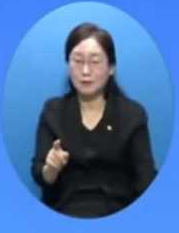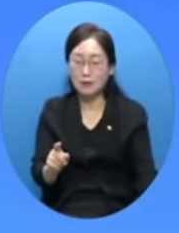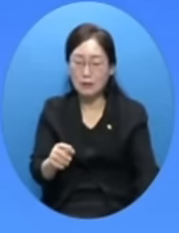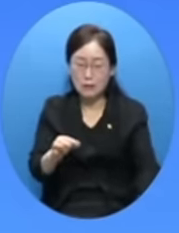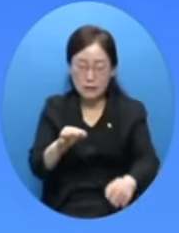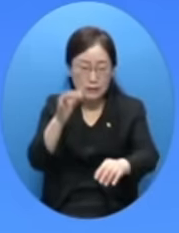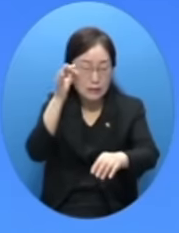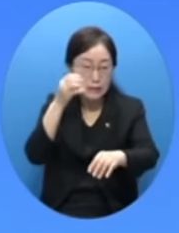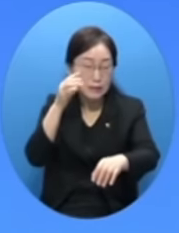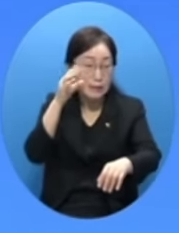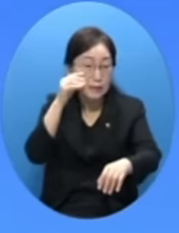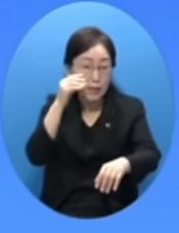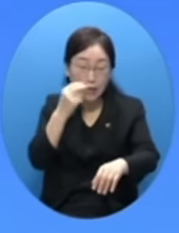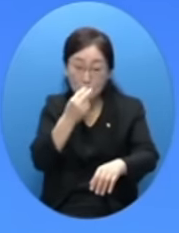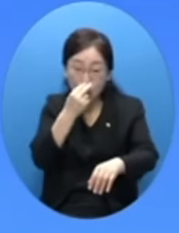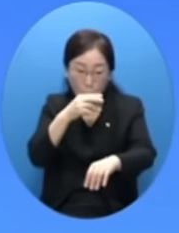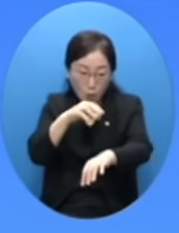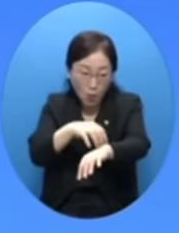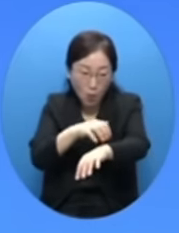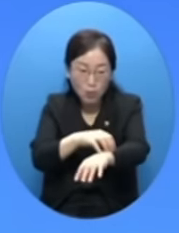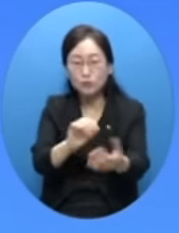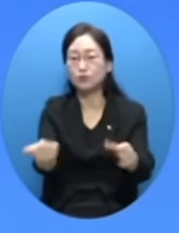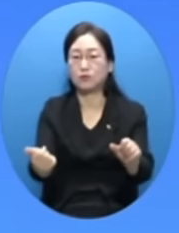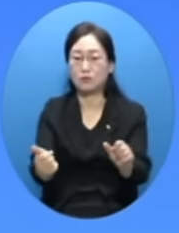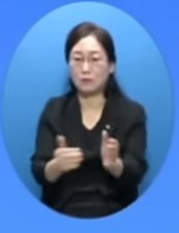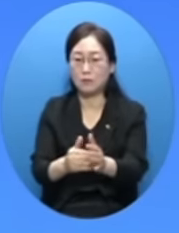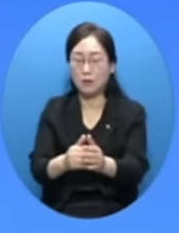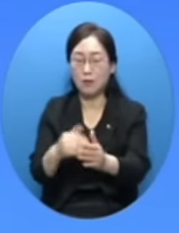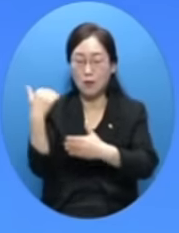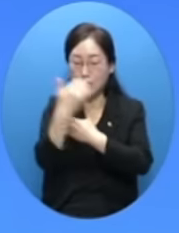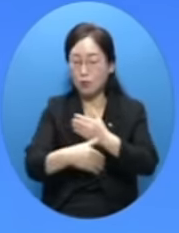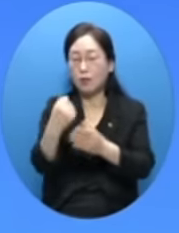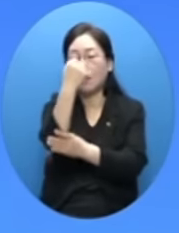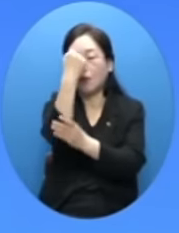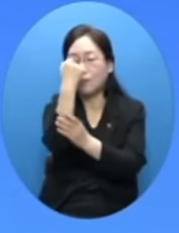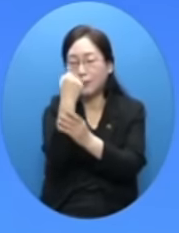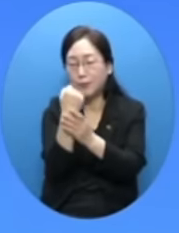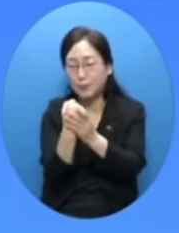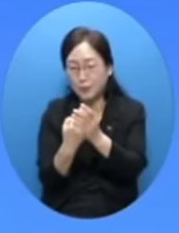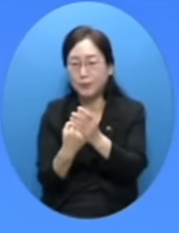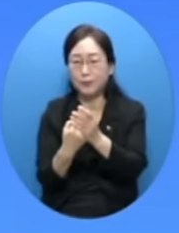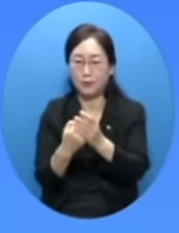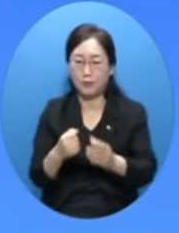세포들이 죽습니다. 그래서 온몸이 썩어져 들어가는 병인데